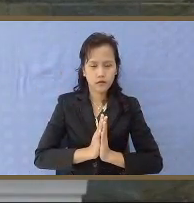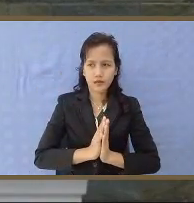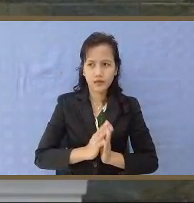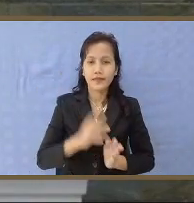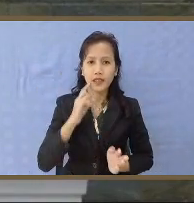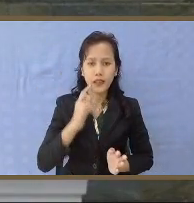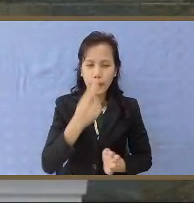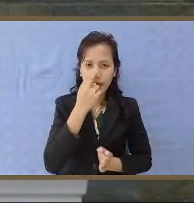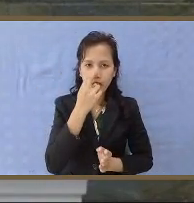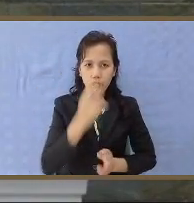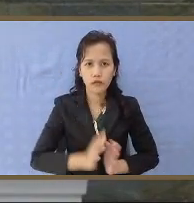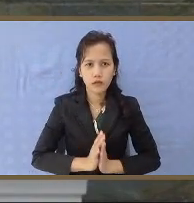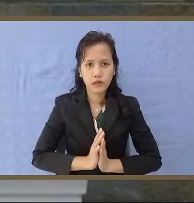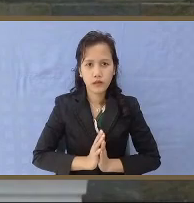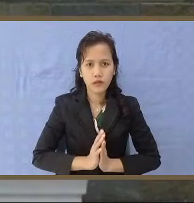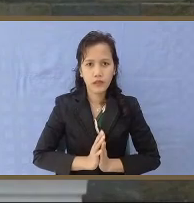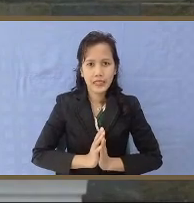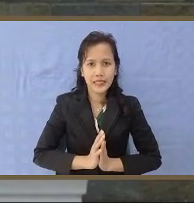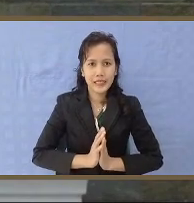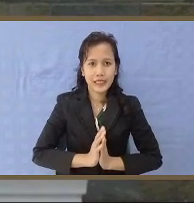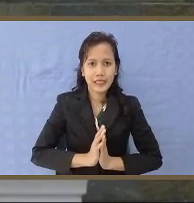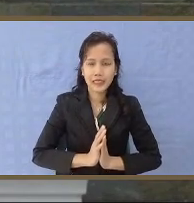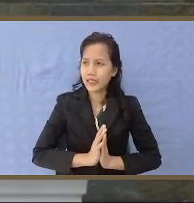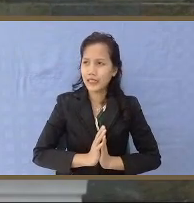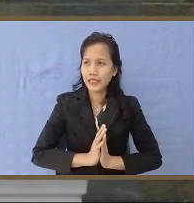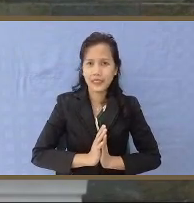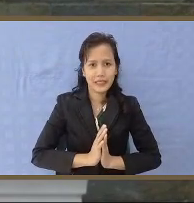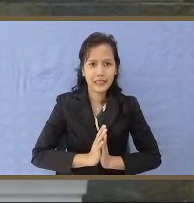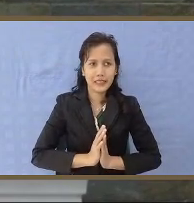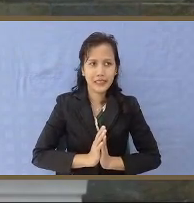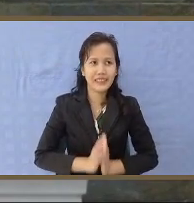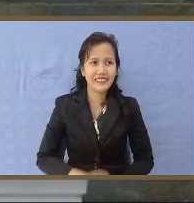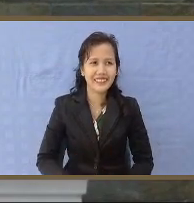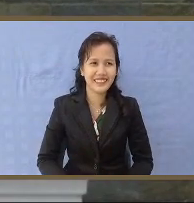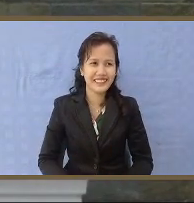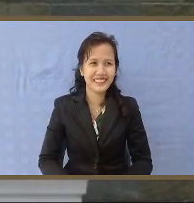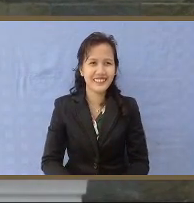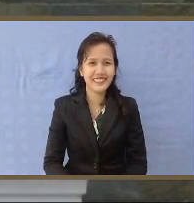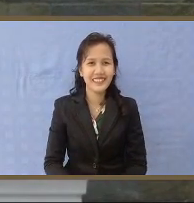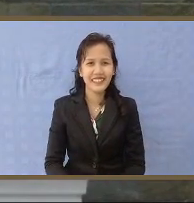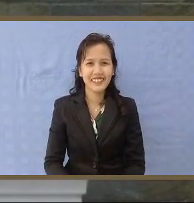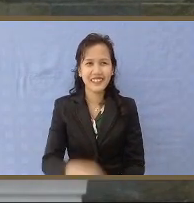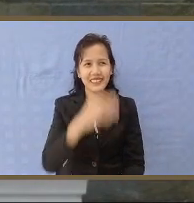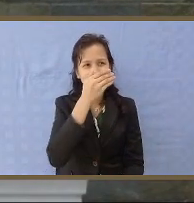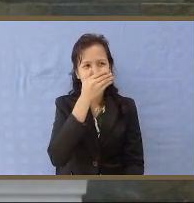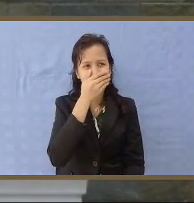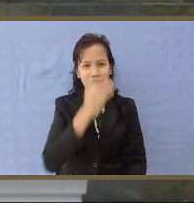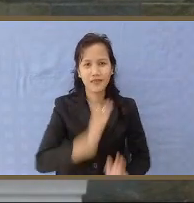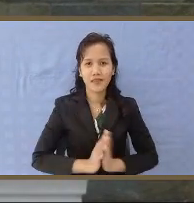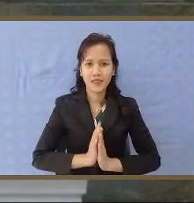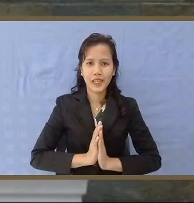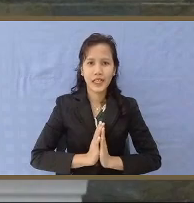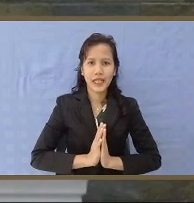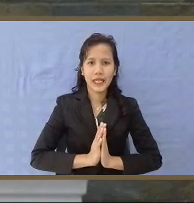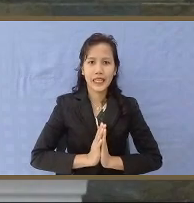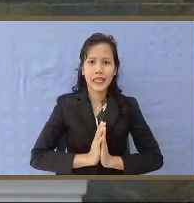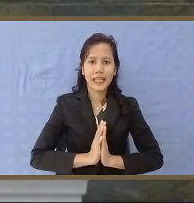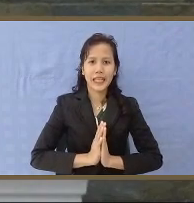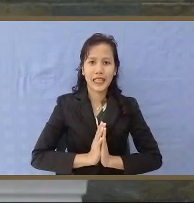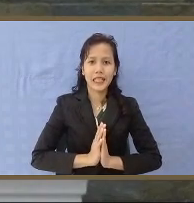See, why not have a casual time and enjoy your time.